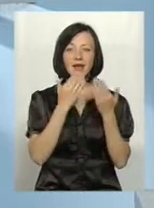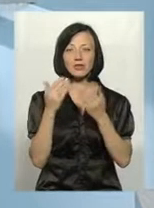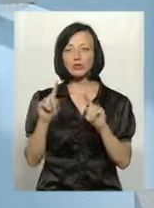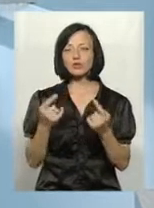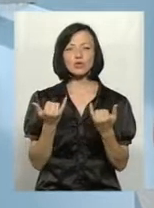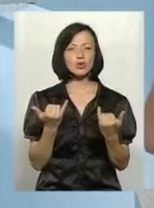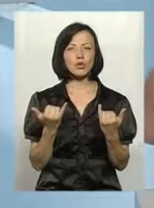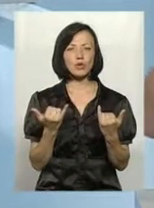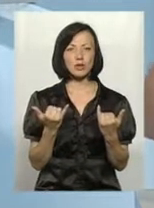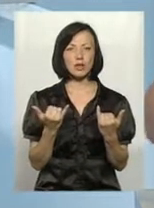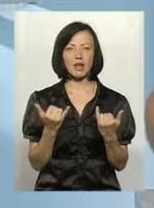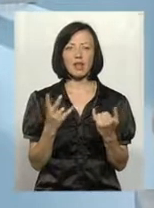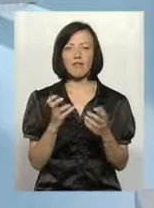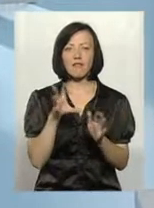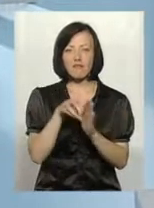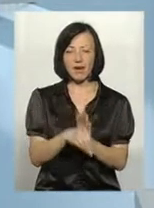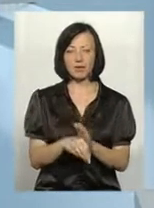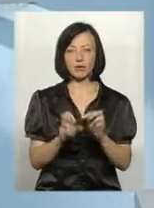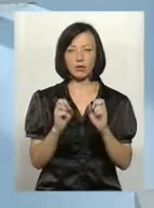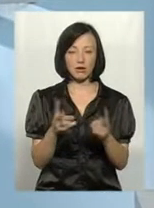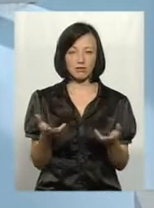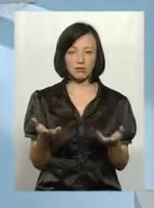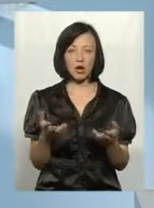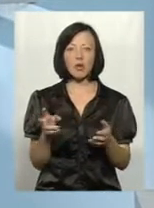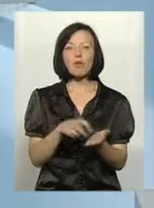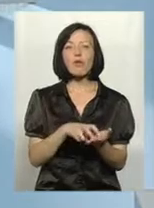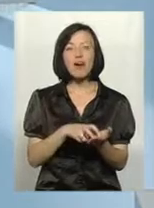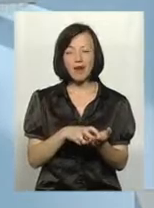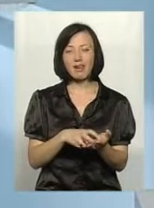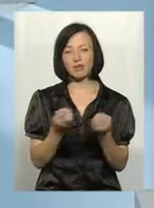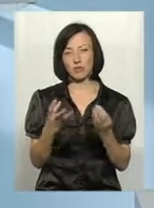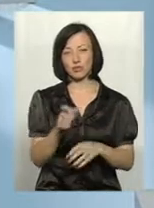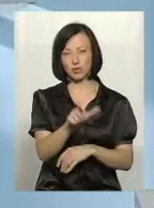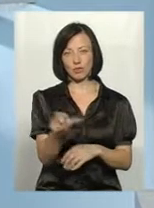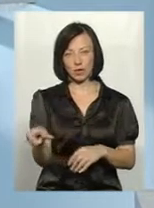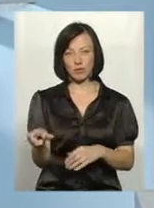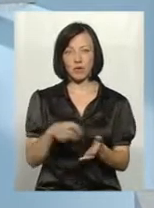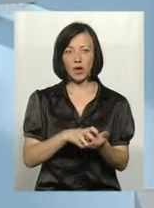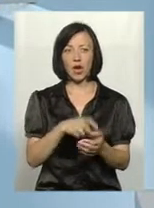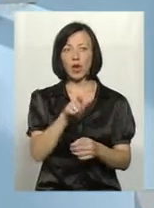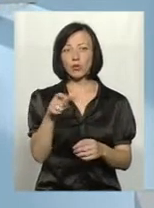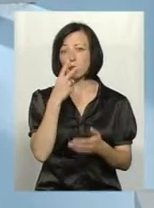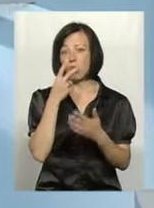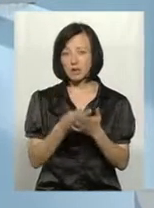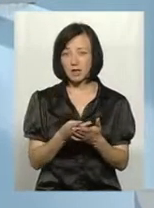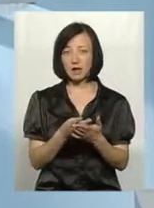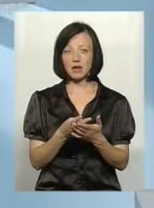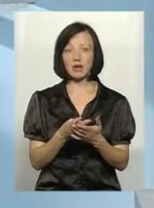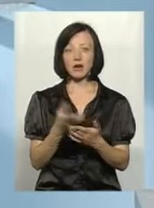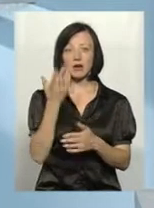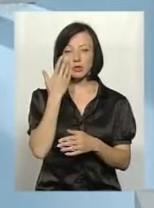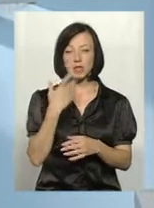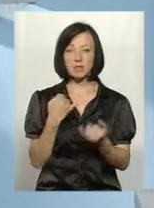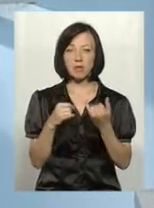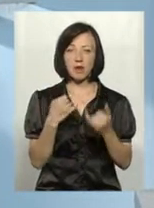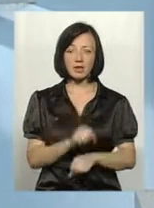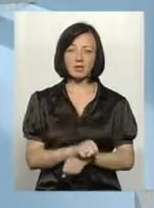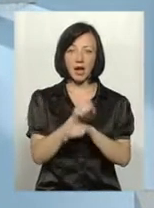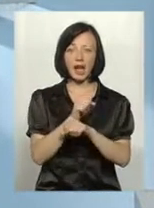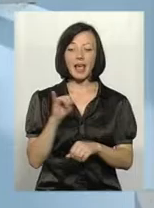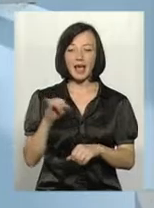сьогодні воно не імплементовано, як... Тому що бояться просто людей. І, тому що люди показали і під час помаранчевої революції, і